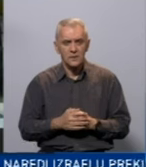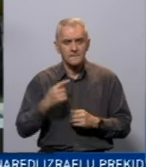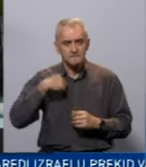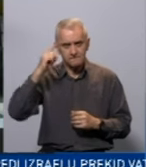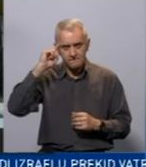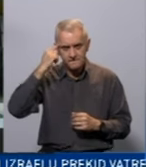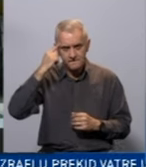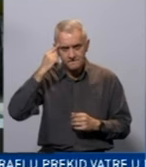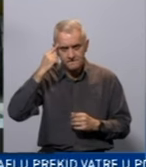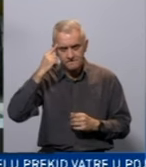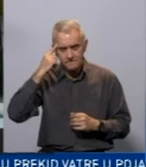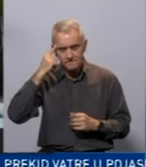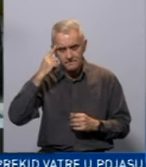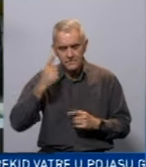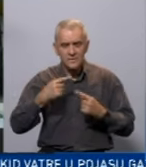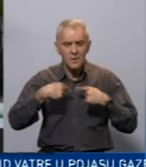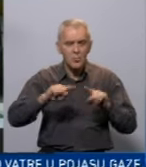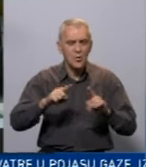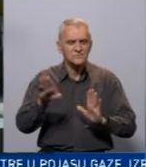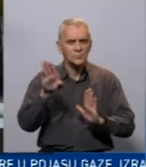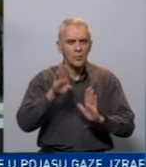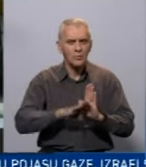je posebno ponižavajuće